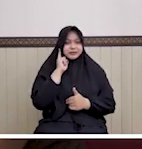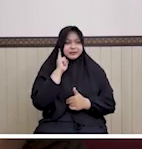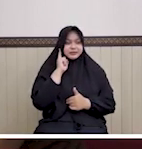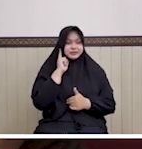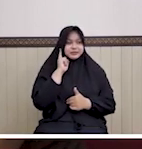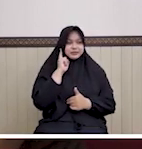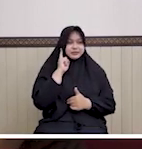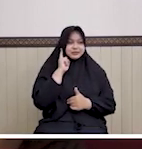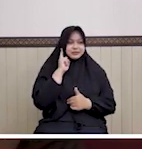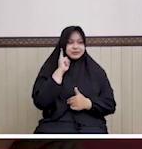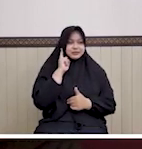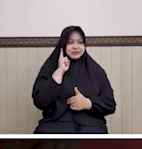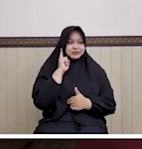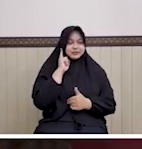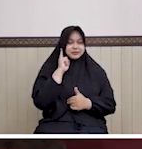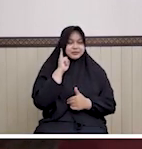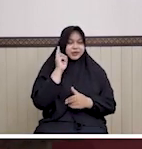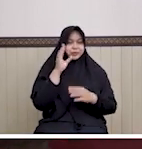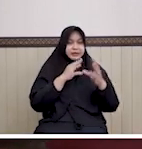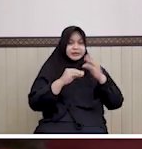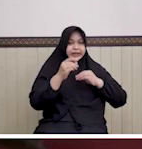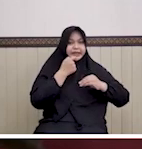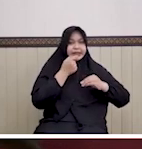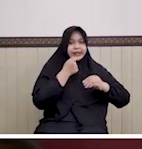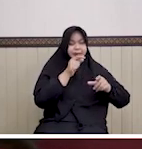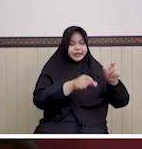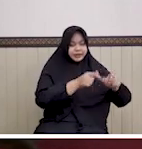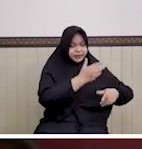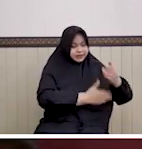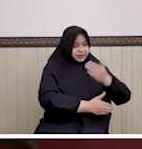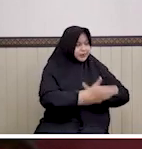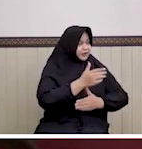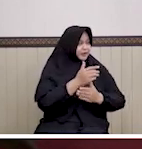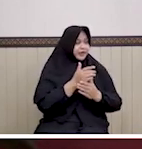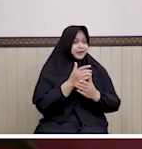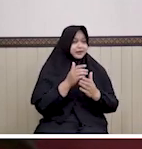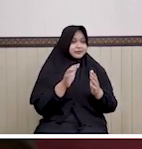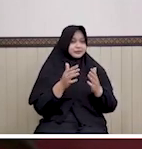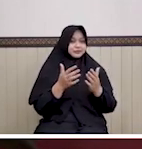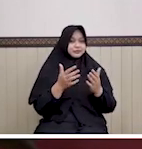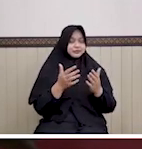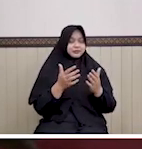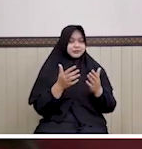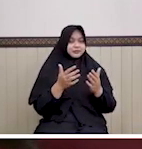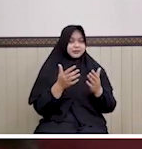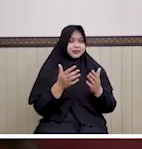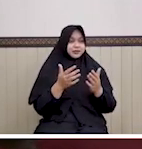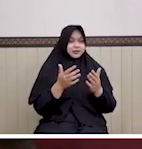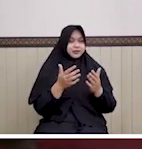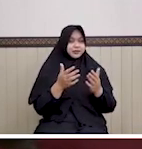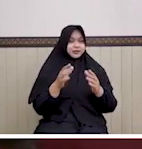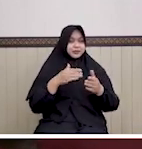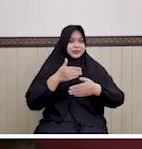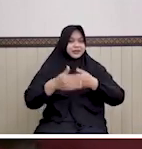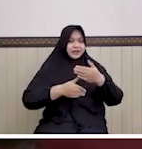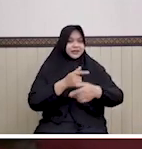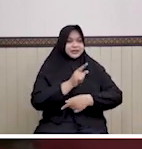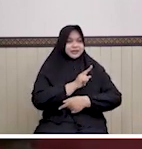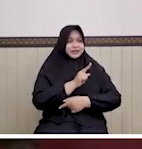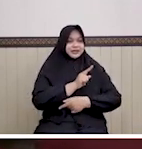bicara tentang penyandang disabilitas ini kan tidak bisa kita berjalan sendiri